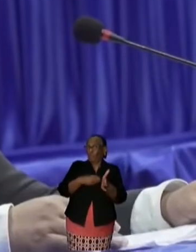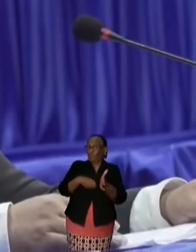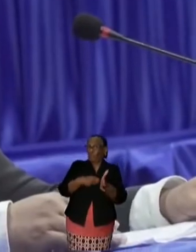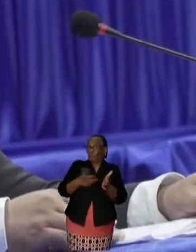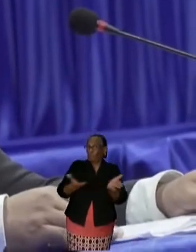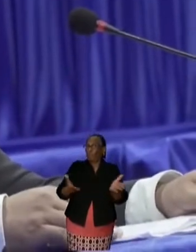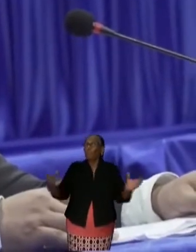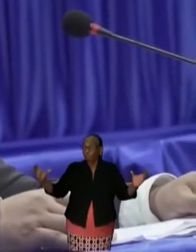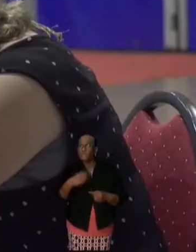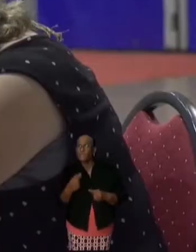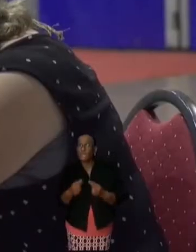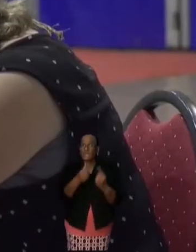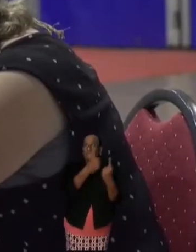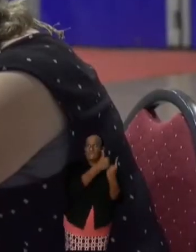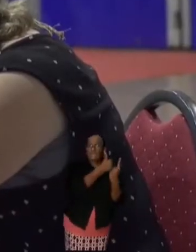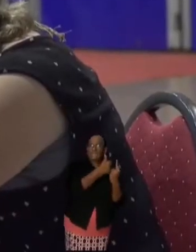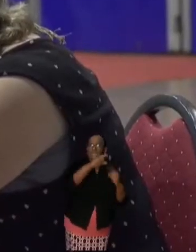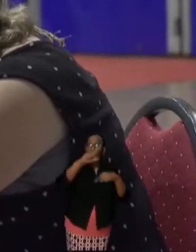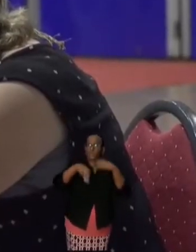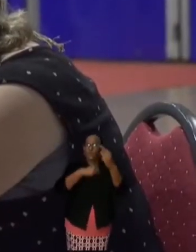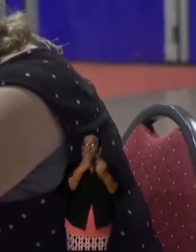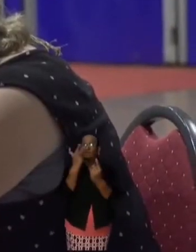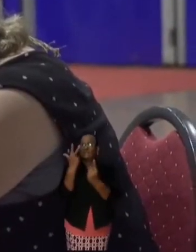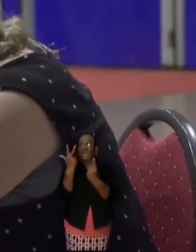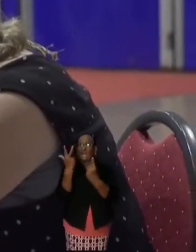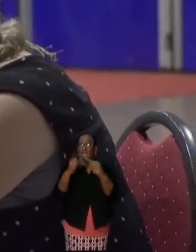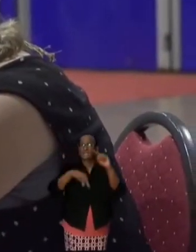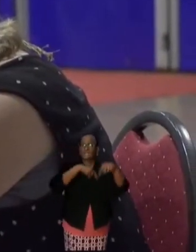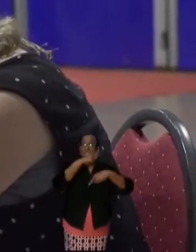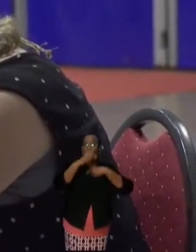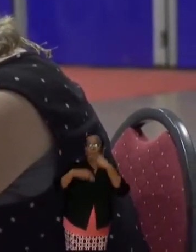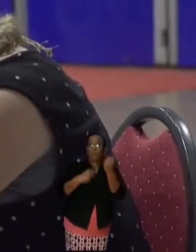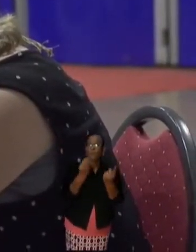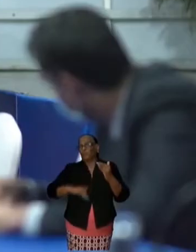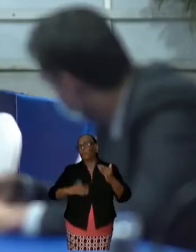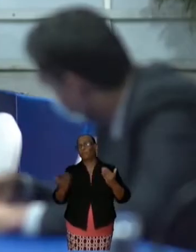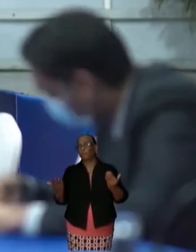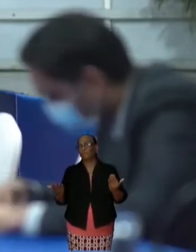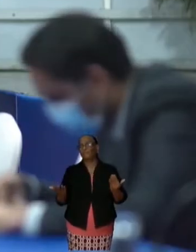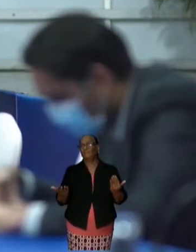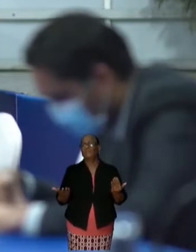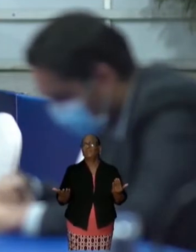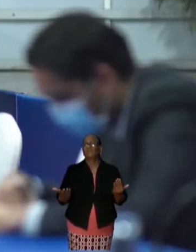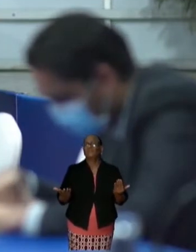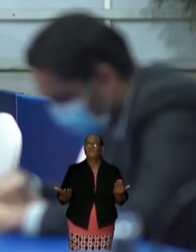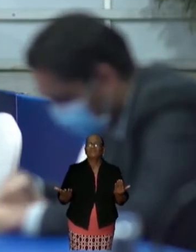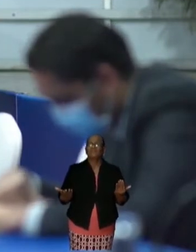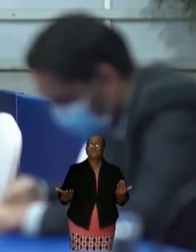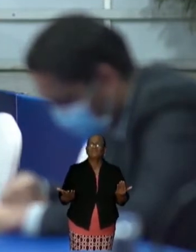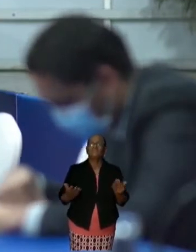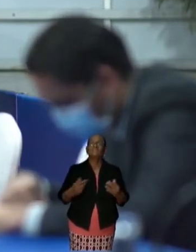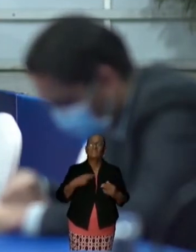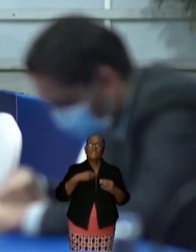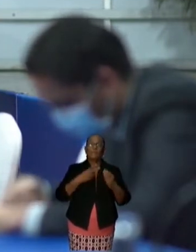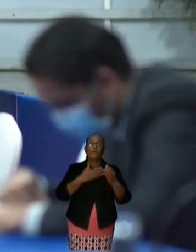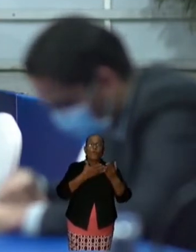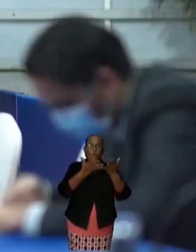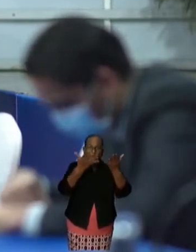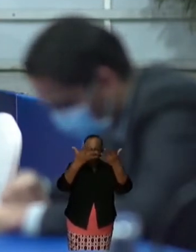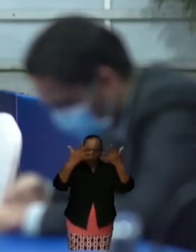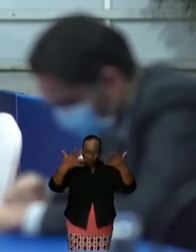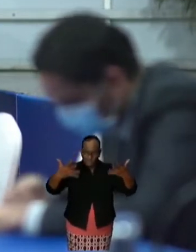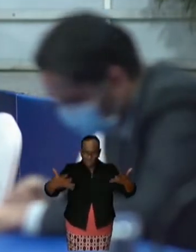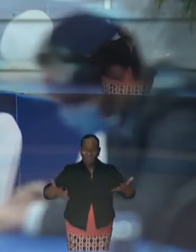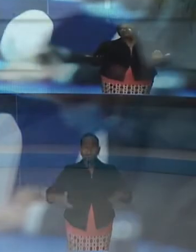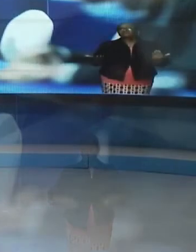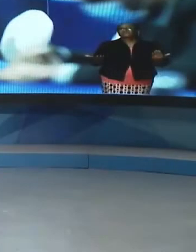Commewijne. Dat zei de bewindsman woensdag tijdens de reguliere persconferentie van de regering. De boothouders weigeren te varen voor